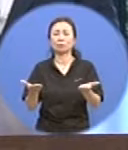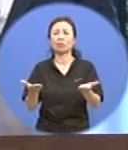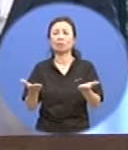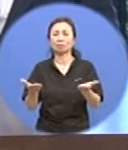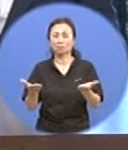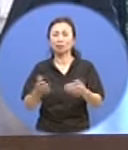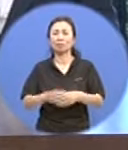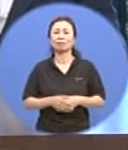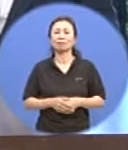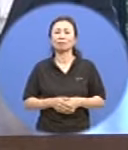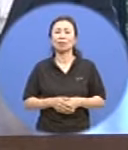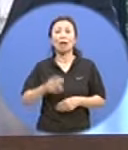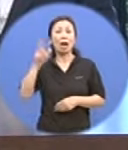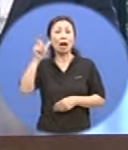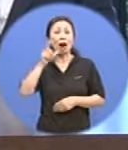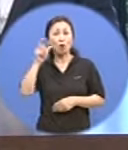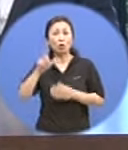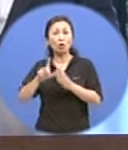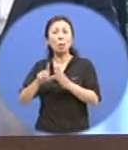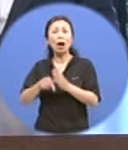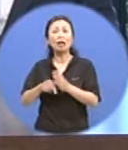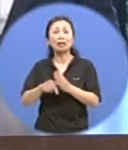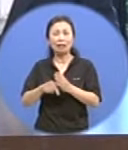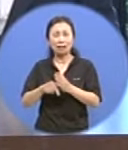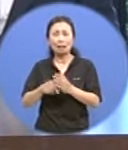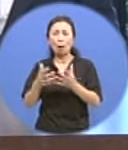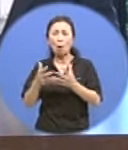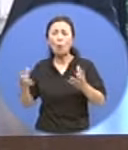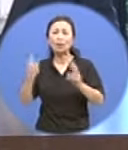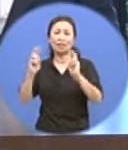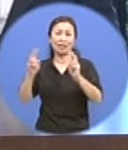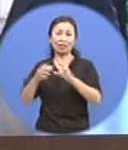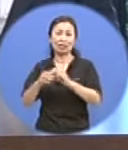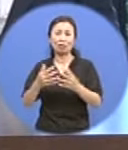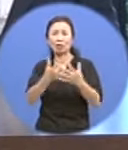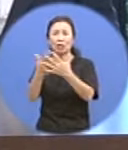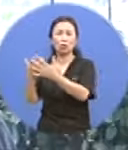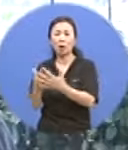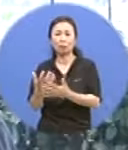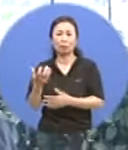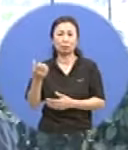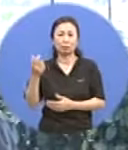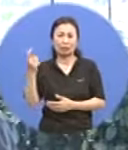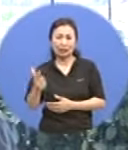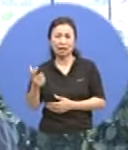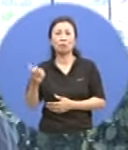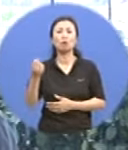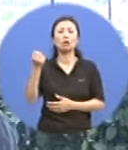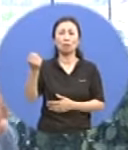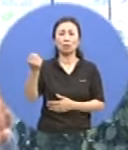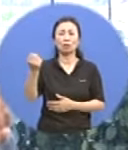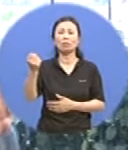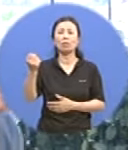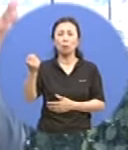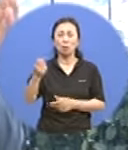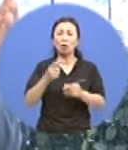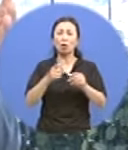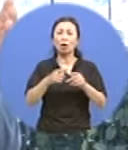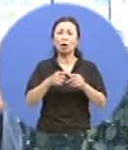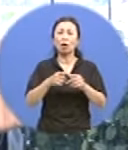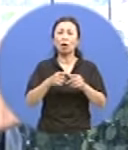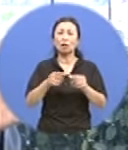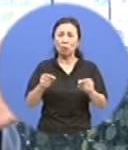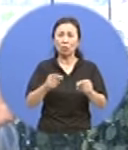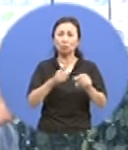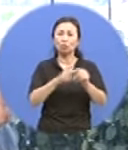顔のような大企業になるともうネットワークがビシッとできてますからいいんですけど、日本の中小中堅企業が今まで